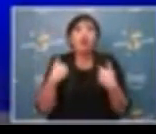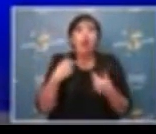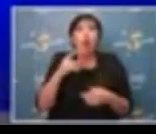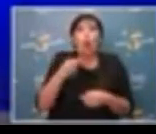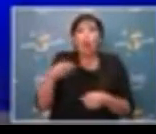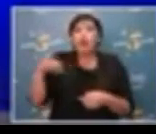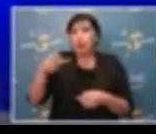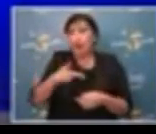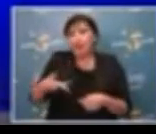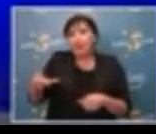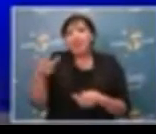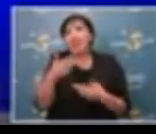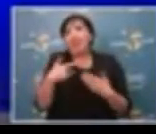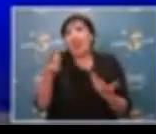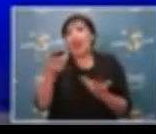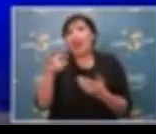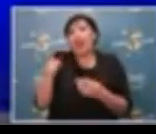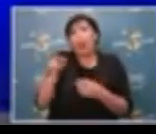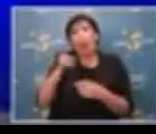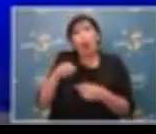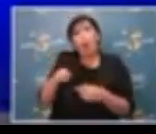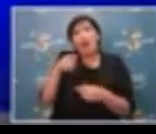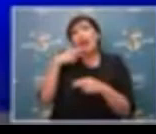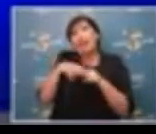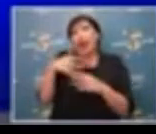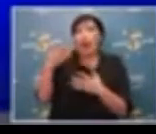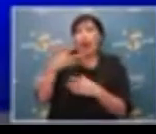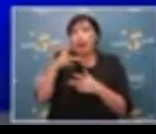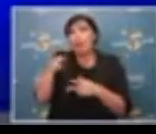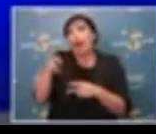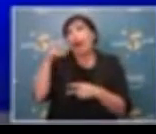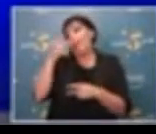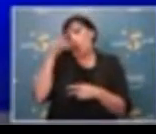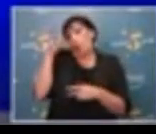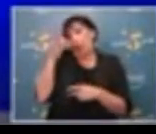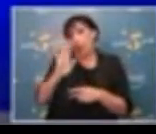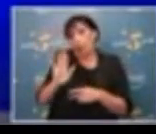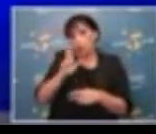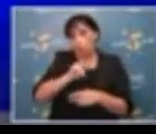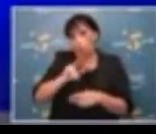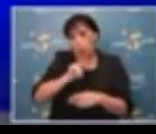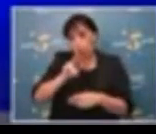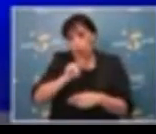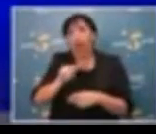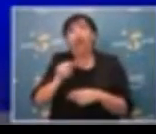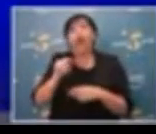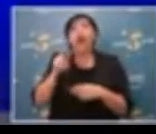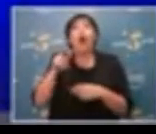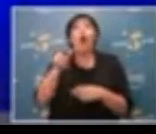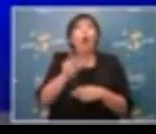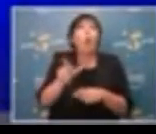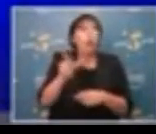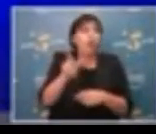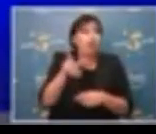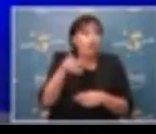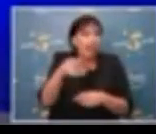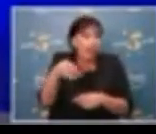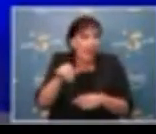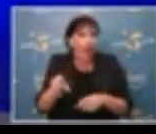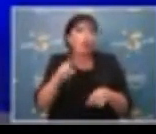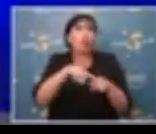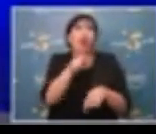Paoli, che parlicchia l'italiano, prevalentemente parla in inglese, Luigi Di Maio e